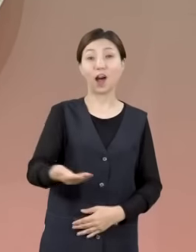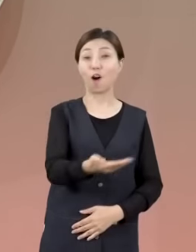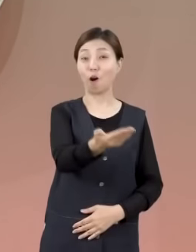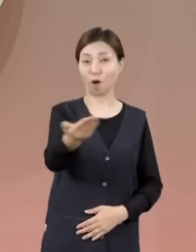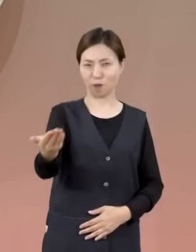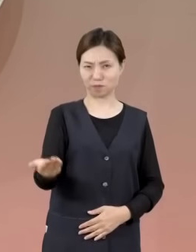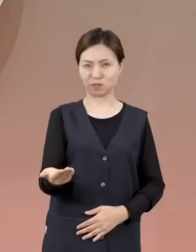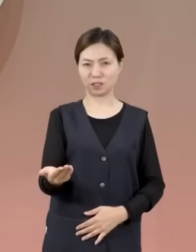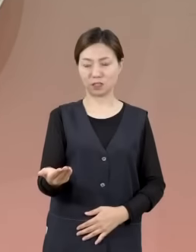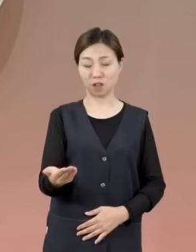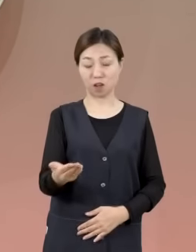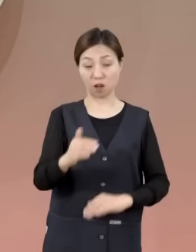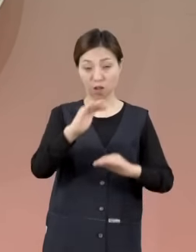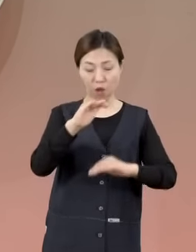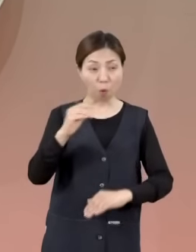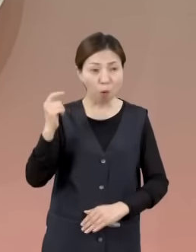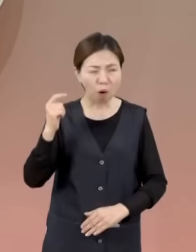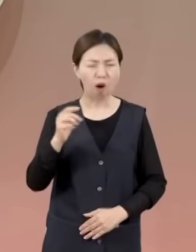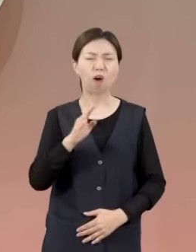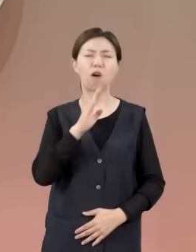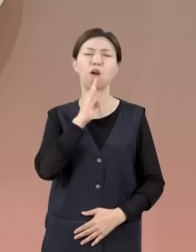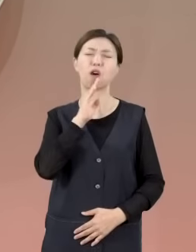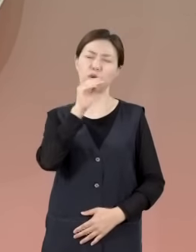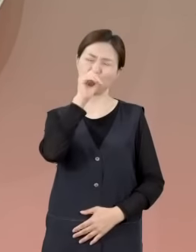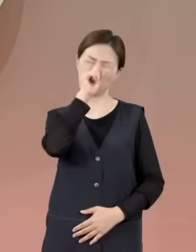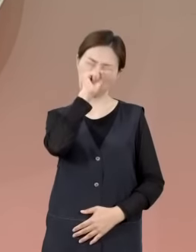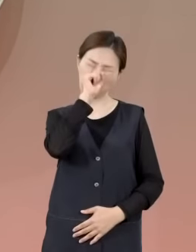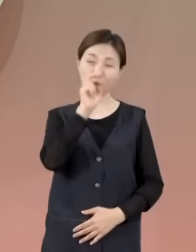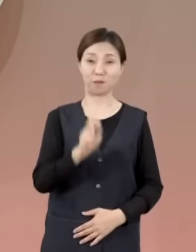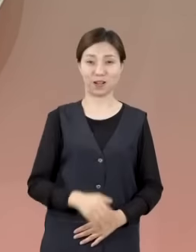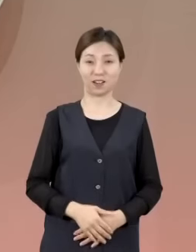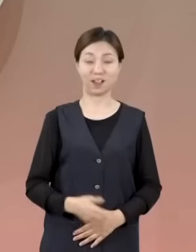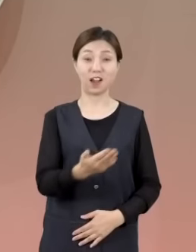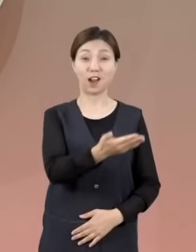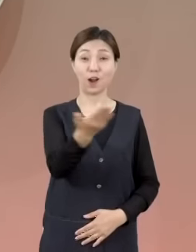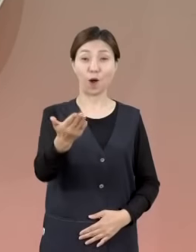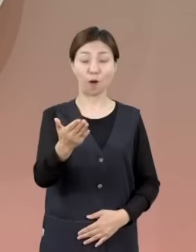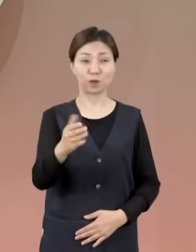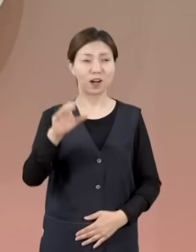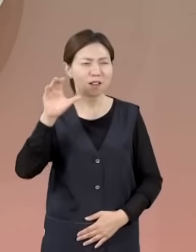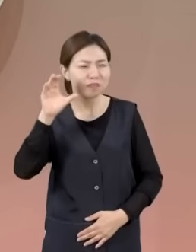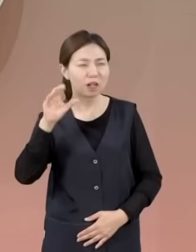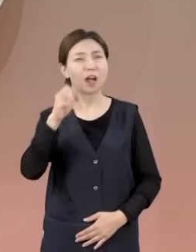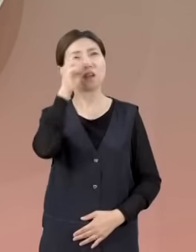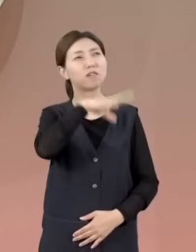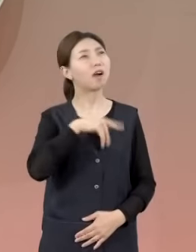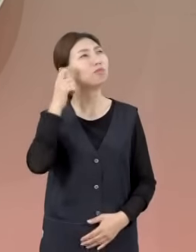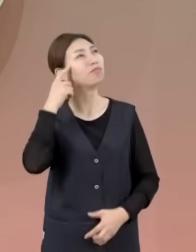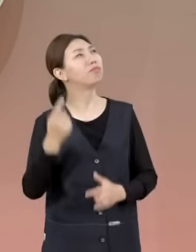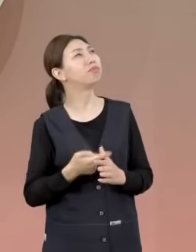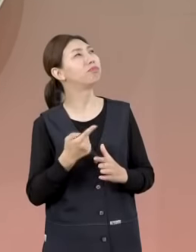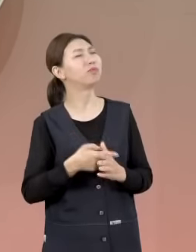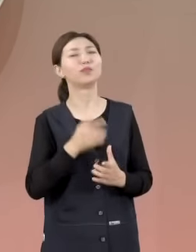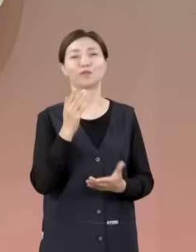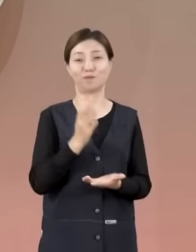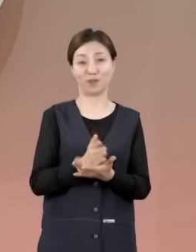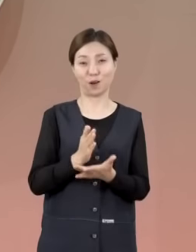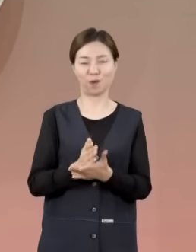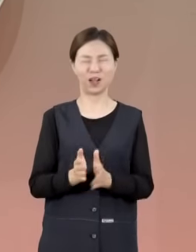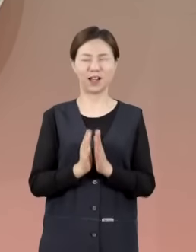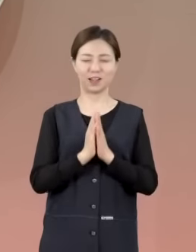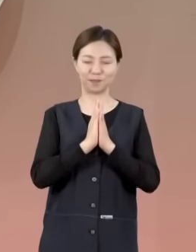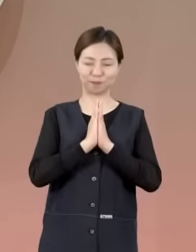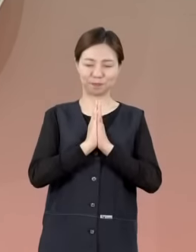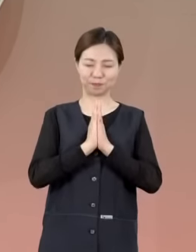길기는 하지만 여러분들께서 정말 좋은 내용이니까 이렇게 합장하고